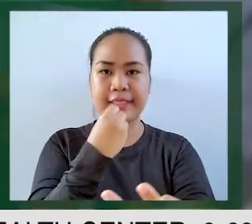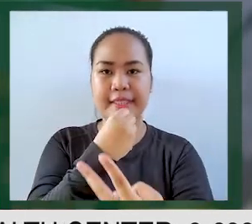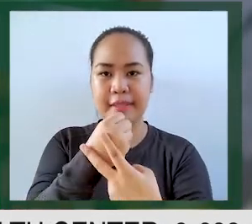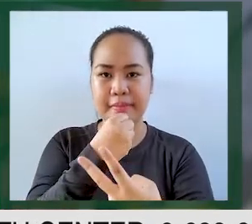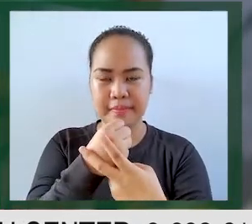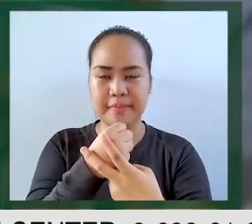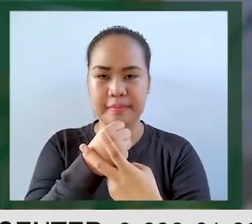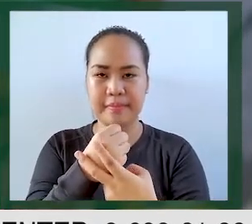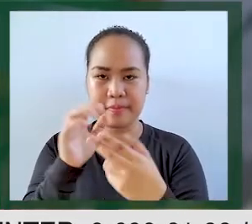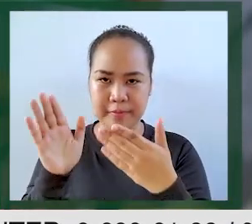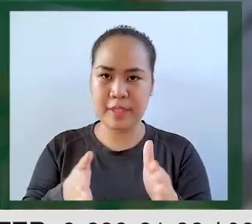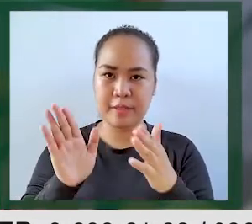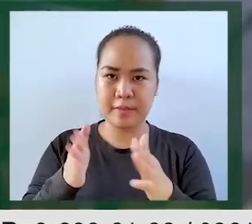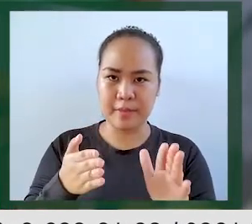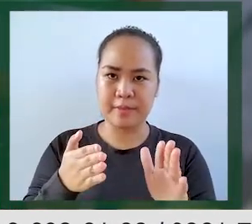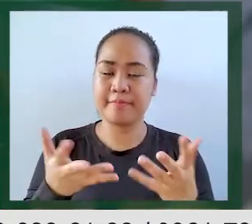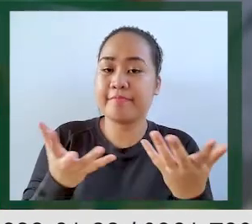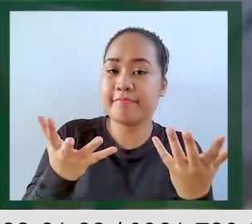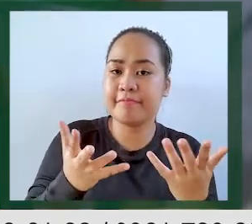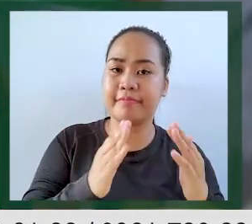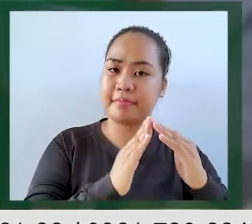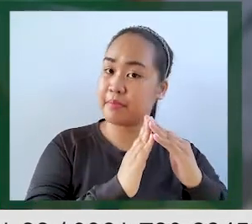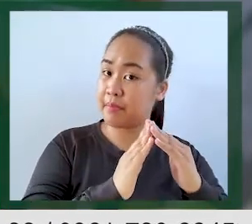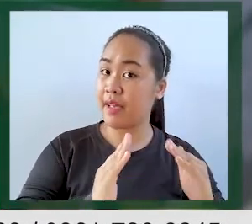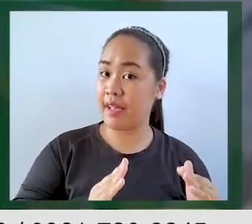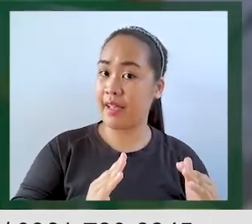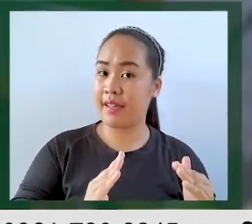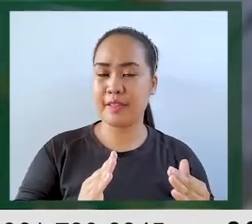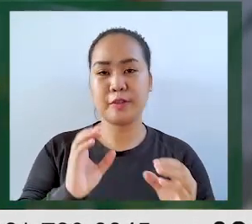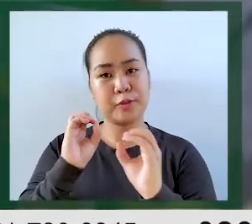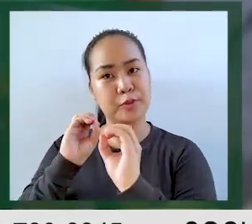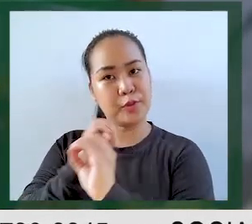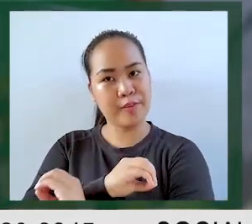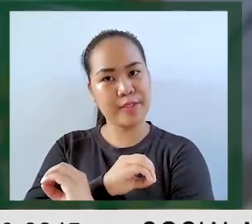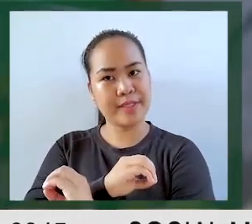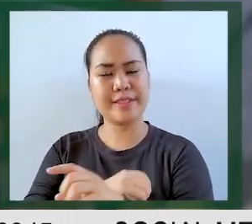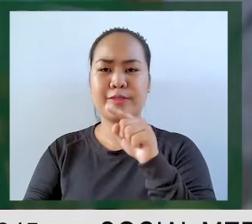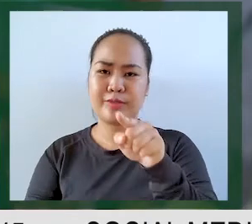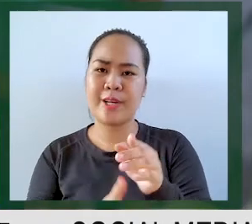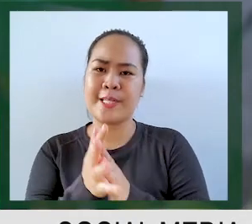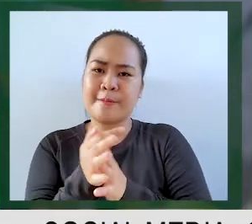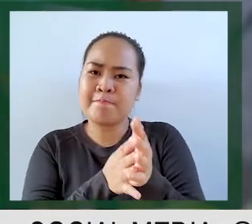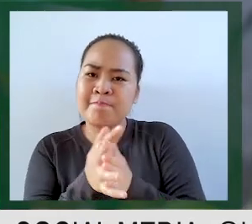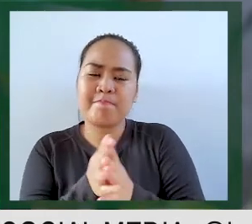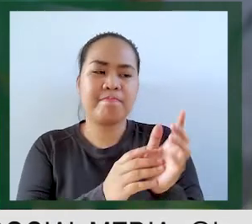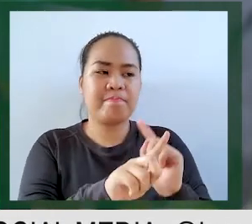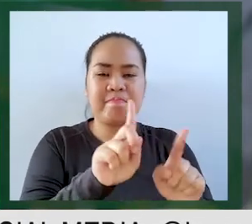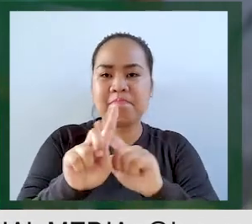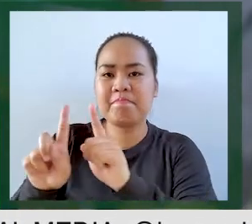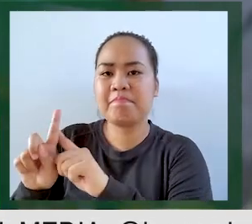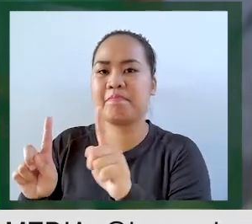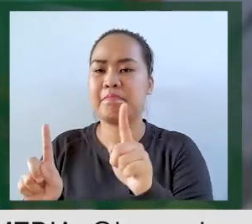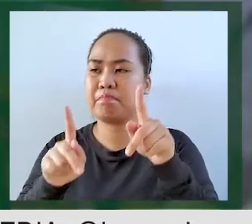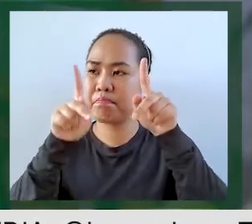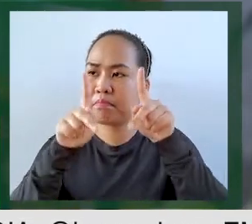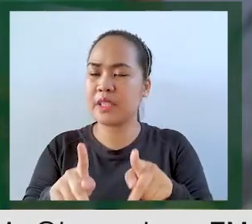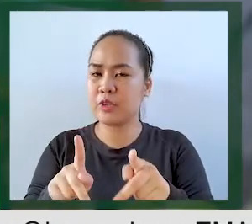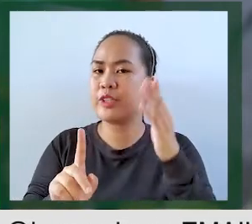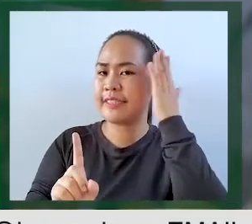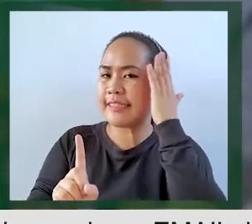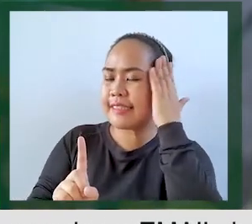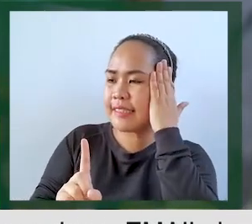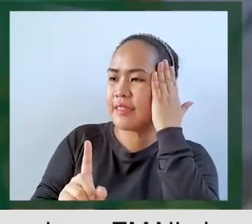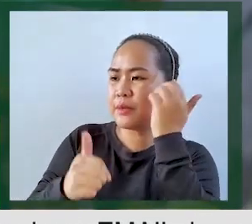mask properly, ha? Properly, wear your face mask properly. Wash your hands frequently, no? Hygiene,